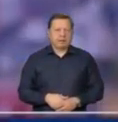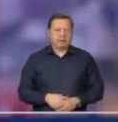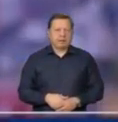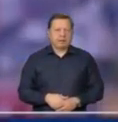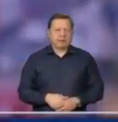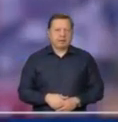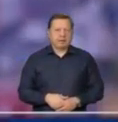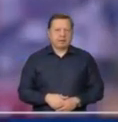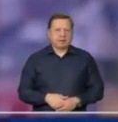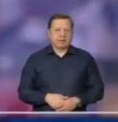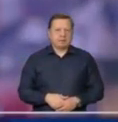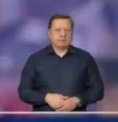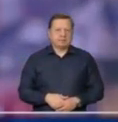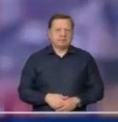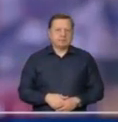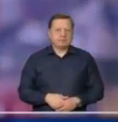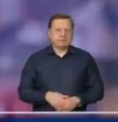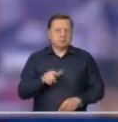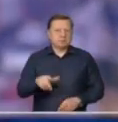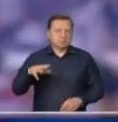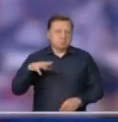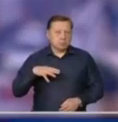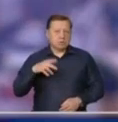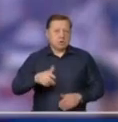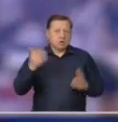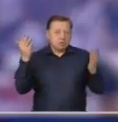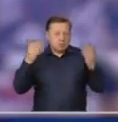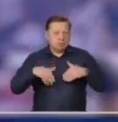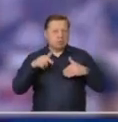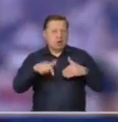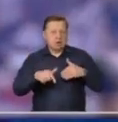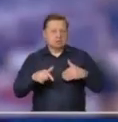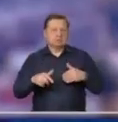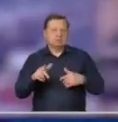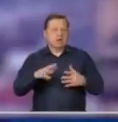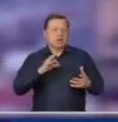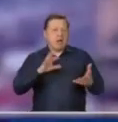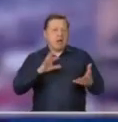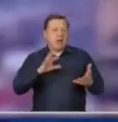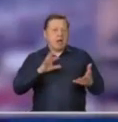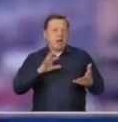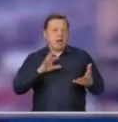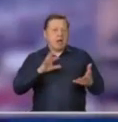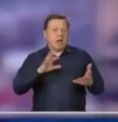To miała być kolejna typowa nocna interwencja dotycząca awanturujących się